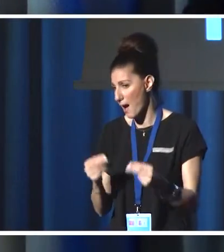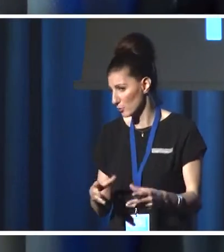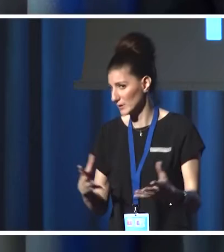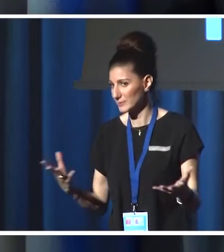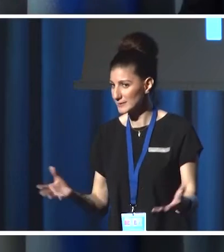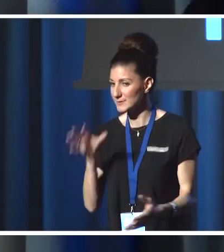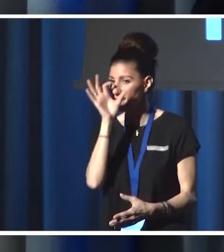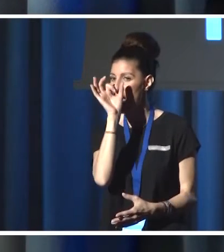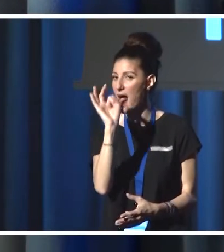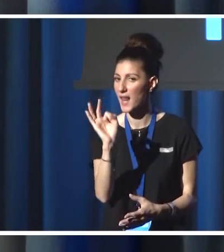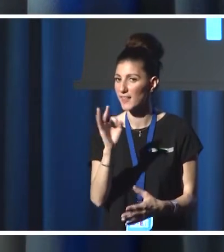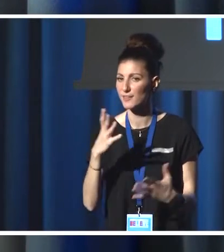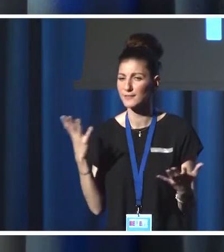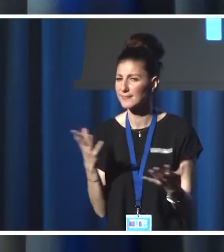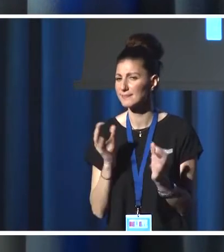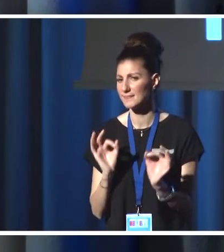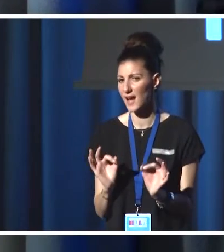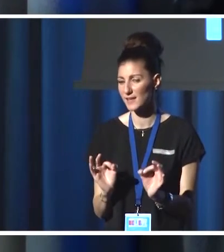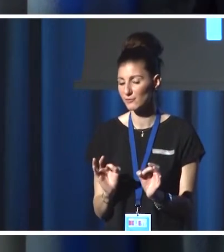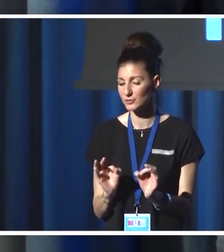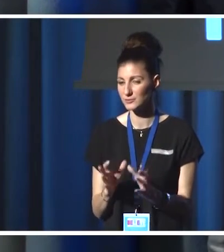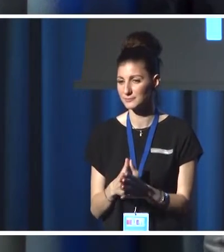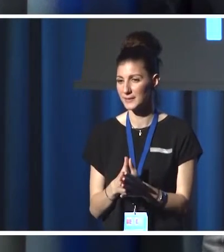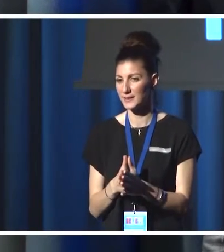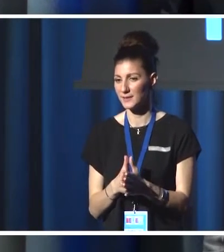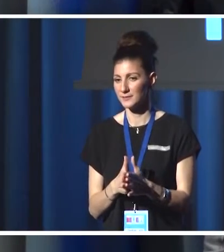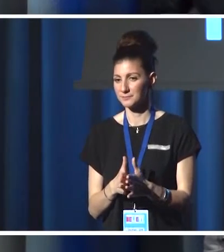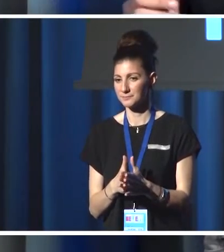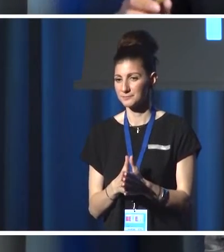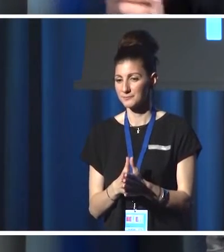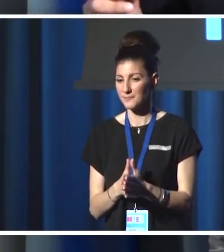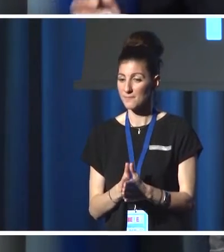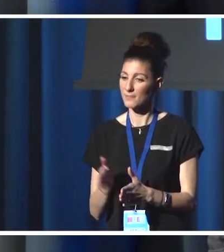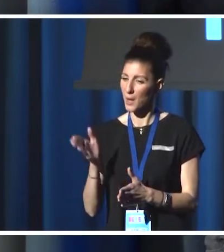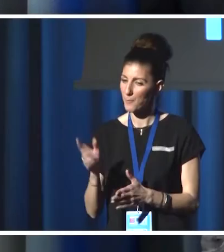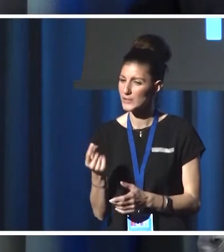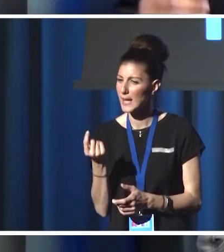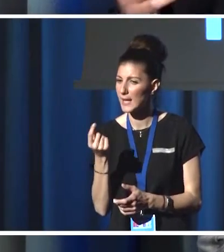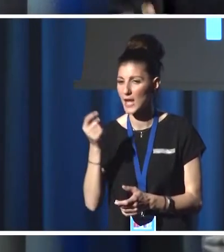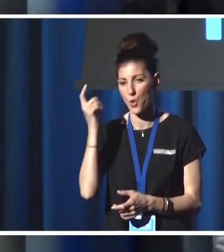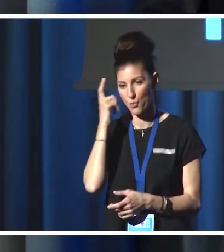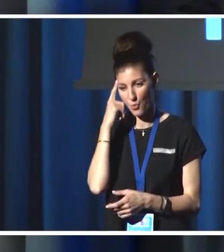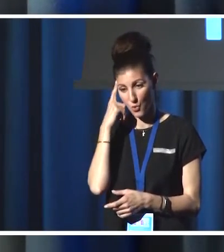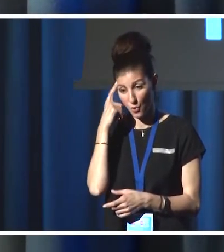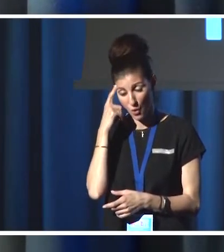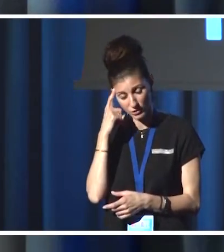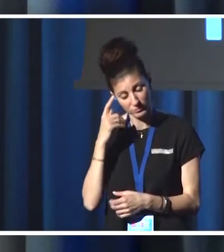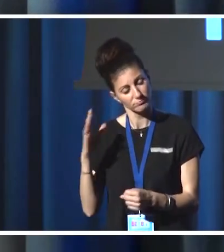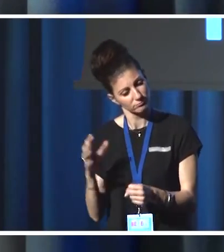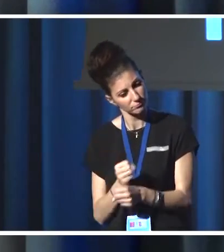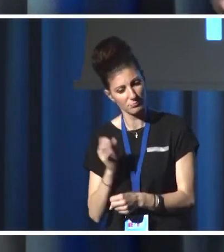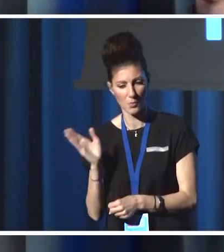ρεαλιστικό είναι αυτό που με την ελάχιστη κοινή λογική μπορεί να